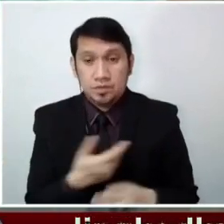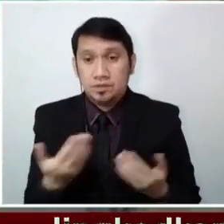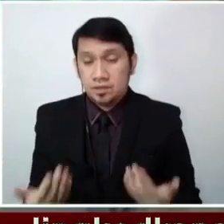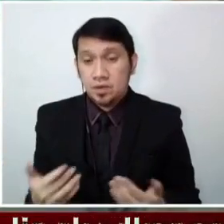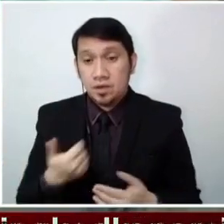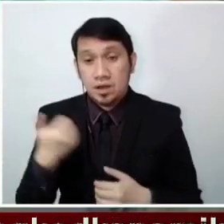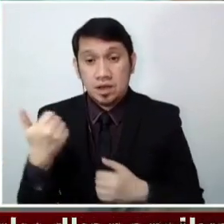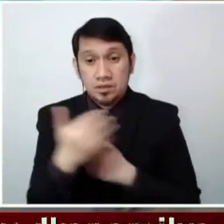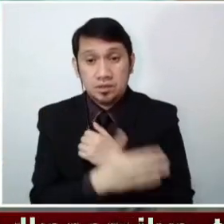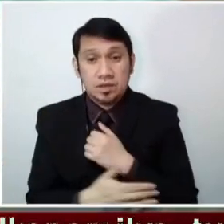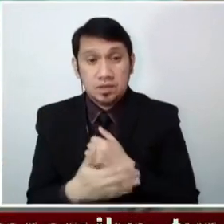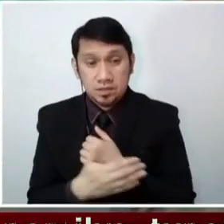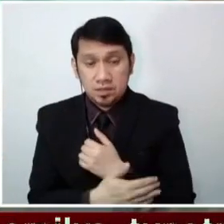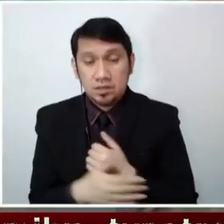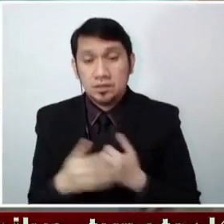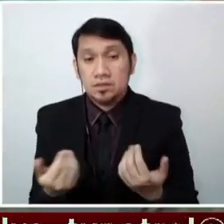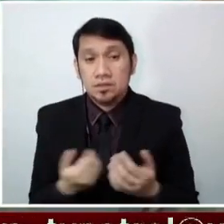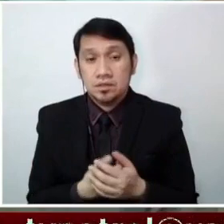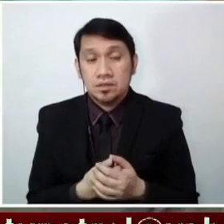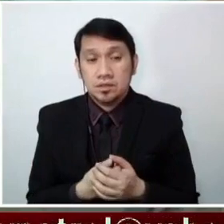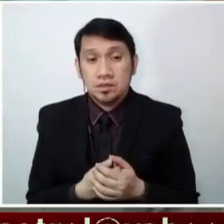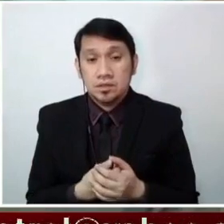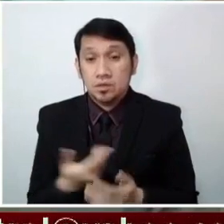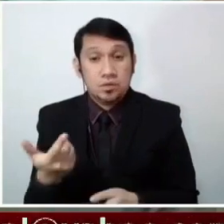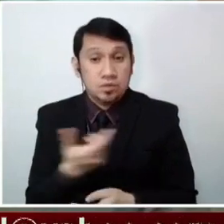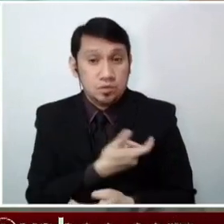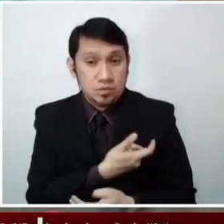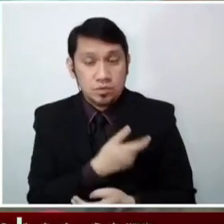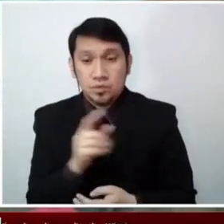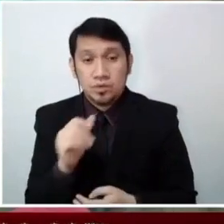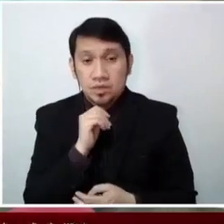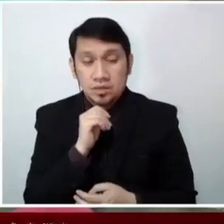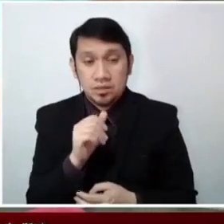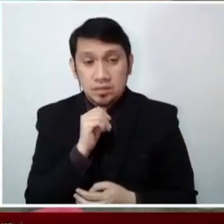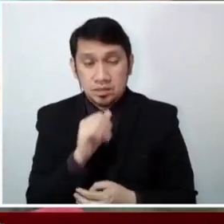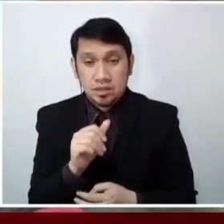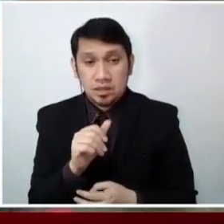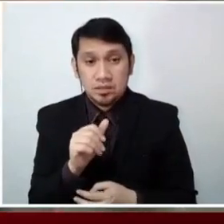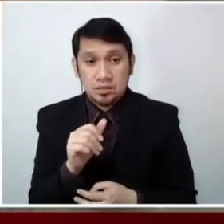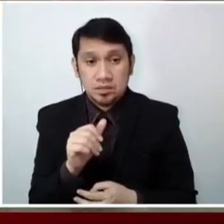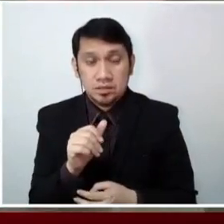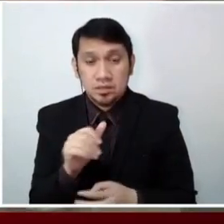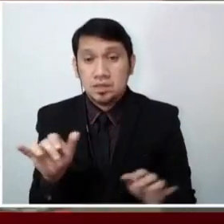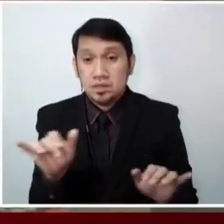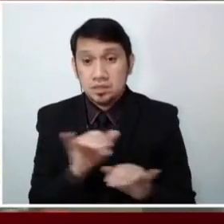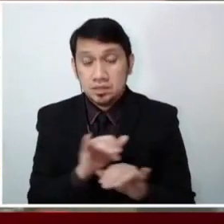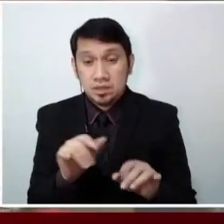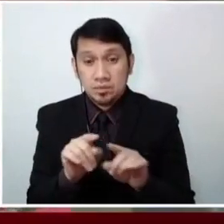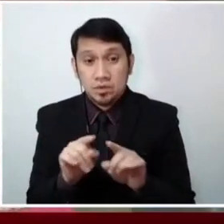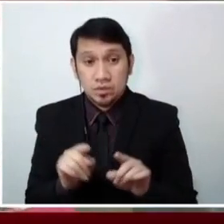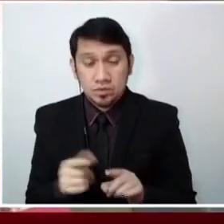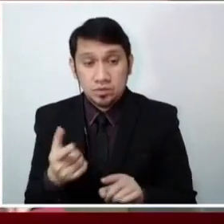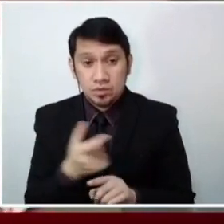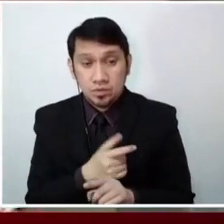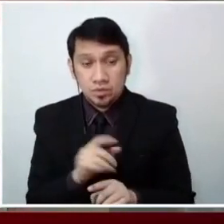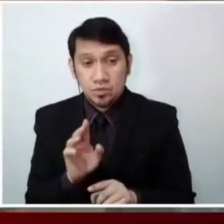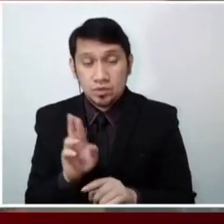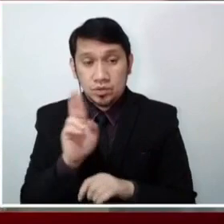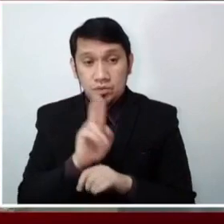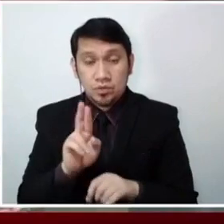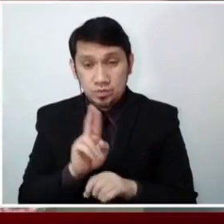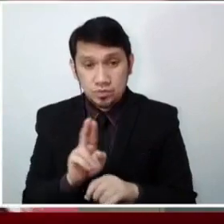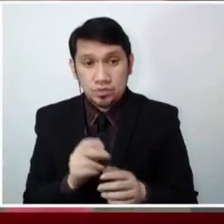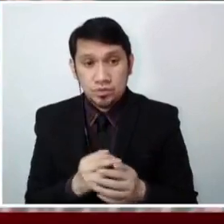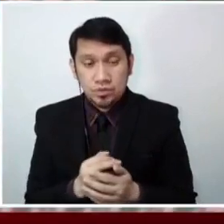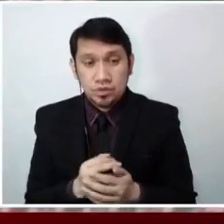countries are doing, most of the booster shots are not reformulated shots. It is the same shots as yung what we are using.